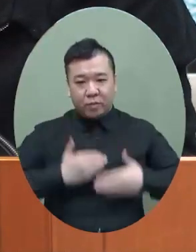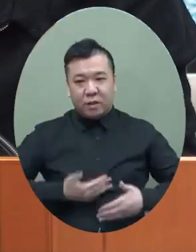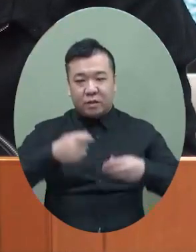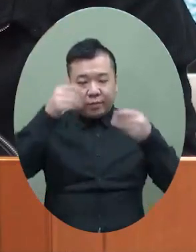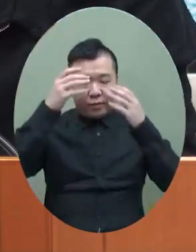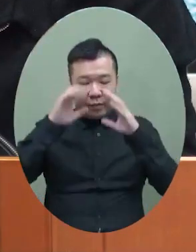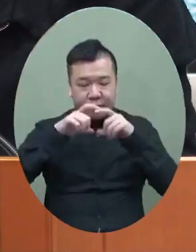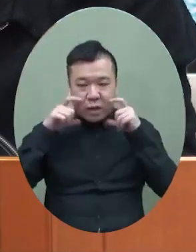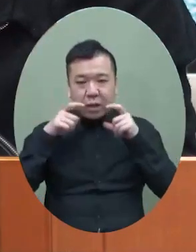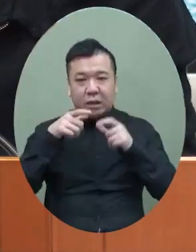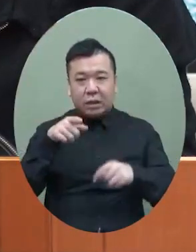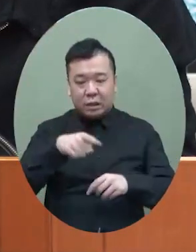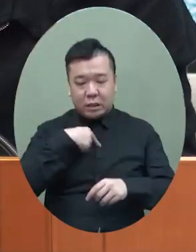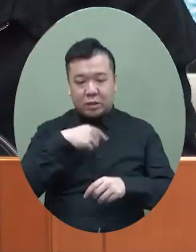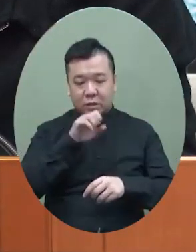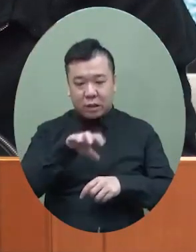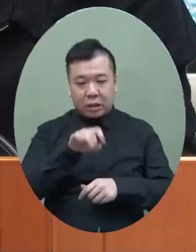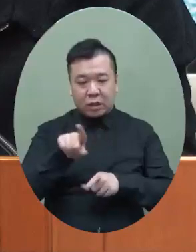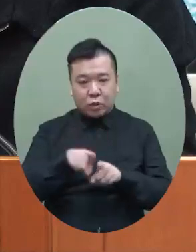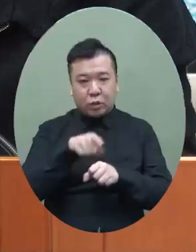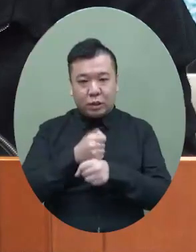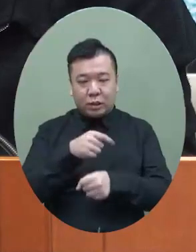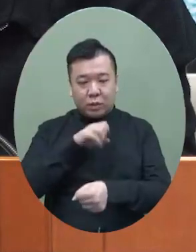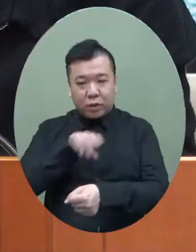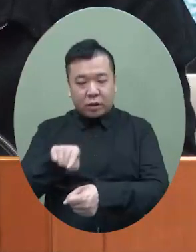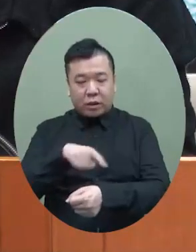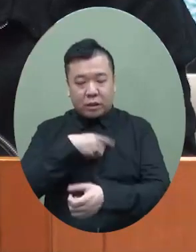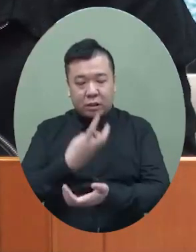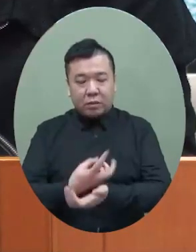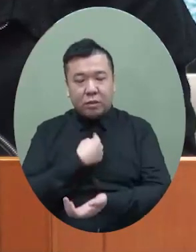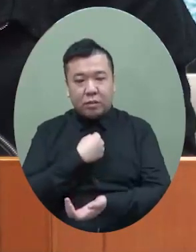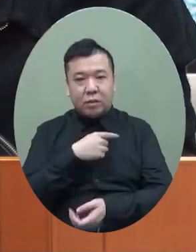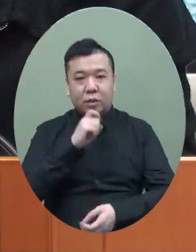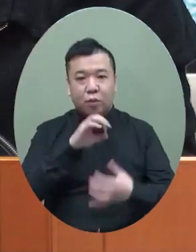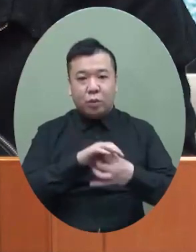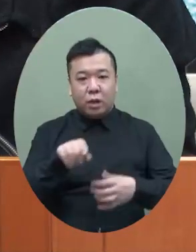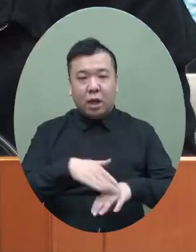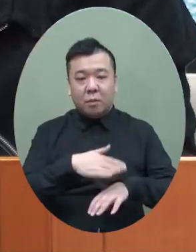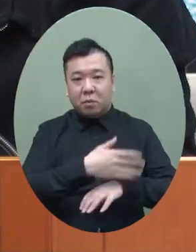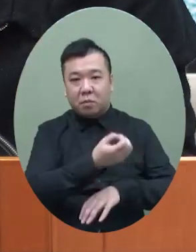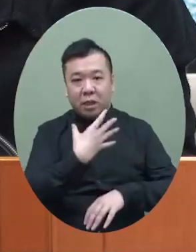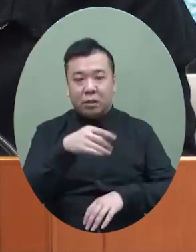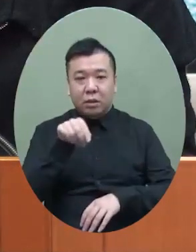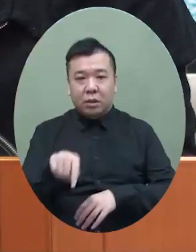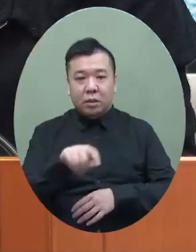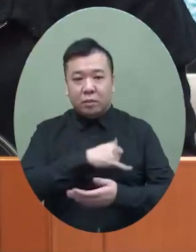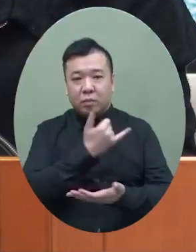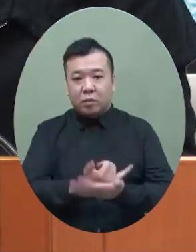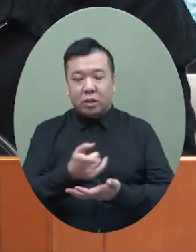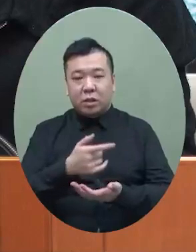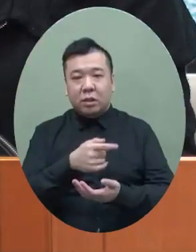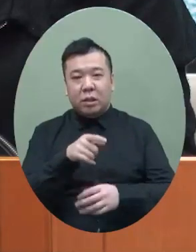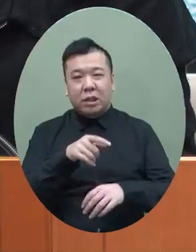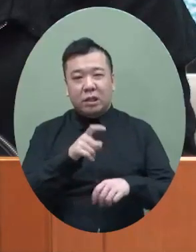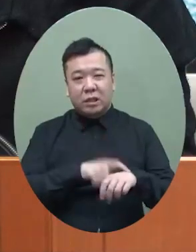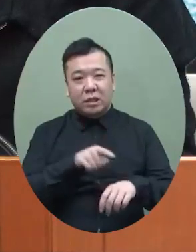翻同事咧，係時刻留意翻呢啲嘅措施嘅。咁至於關於頭先提到嗰個嘅離世嘅病人咧，因